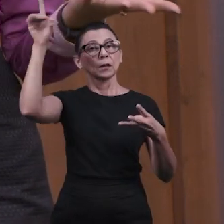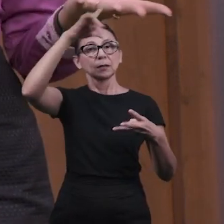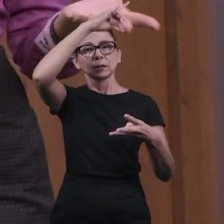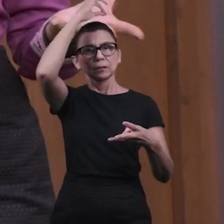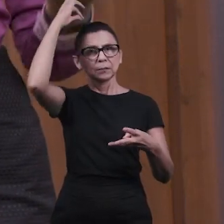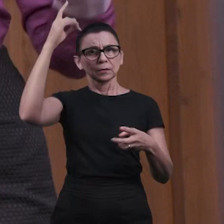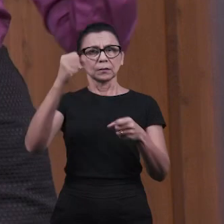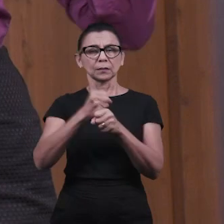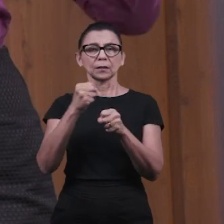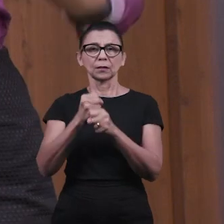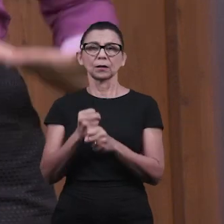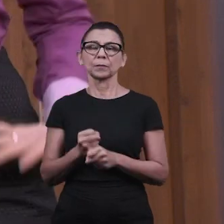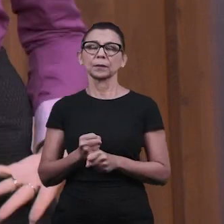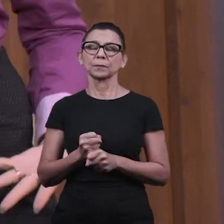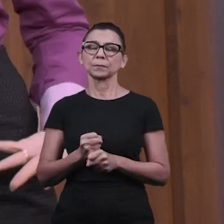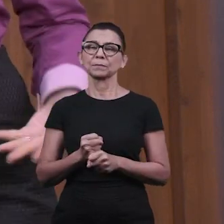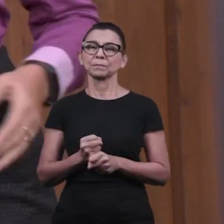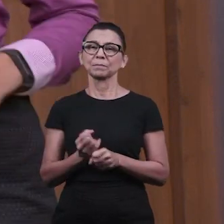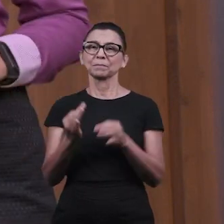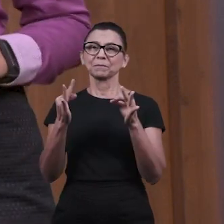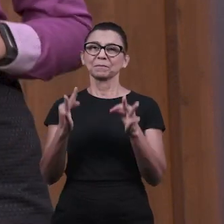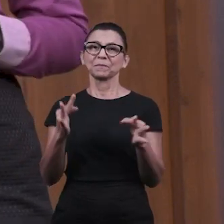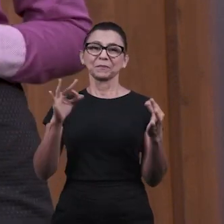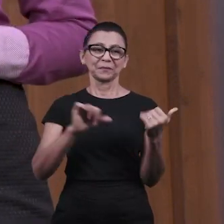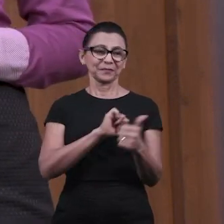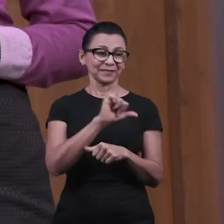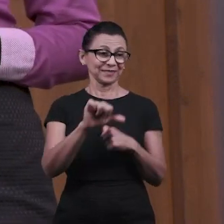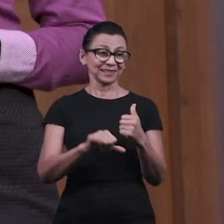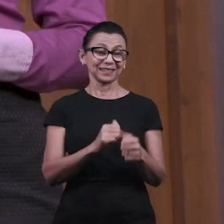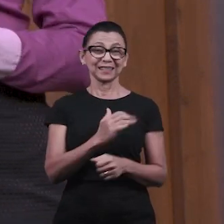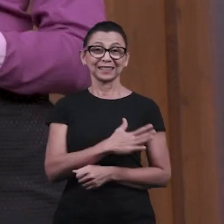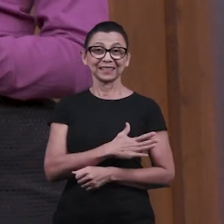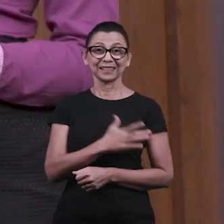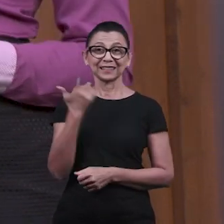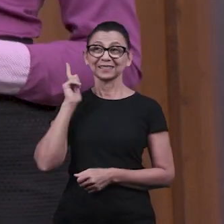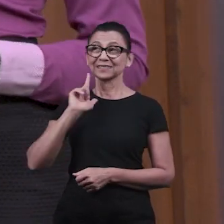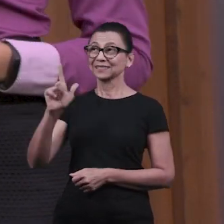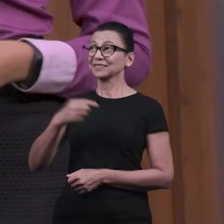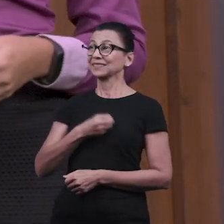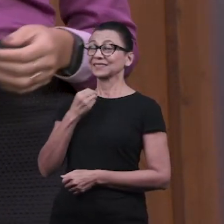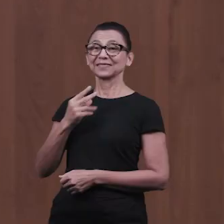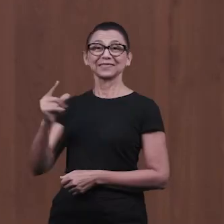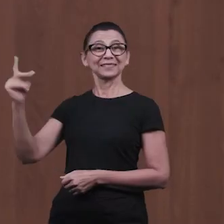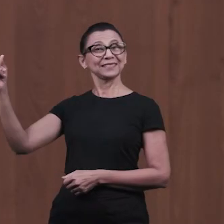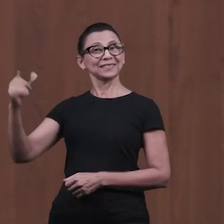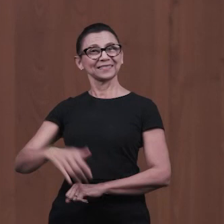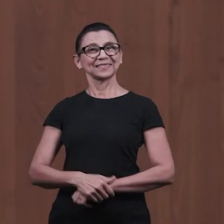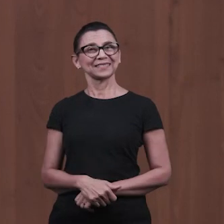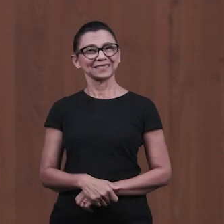L'œuvre parfaite qui transforme notre vie et nous donne la vie éternelle.